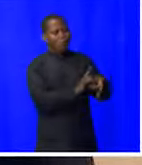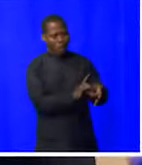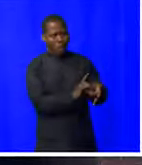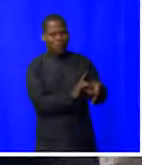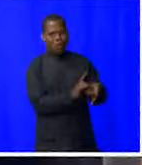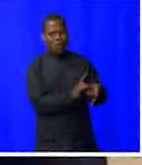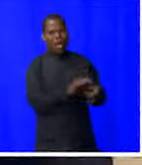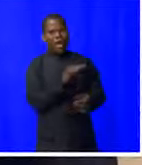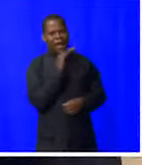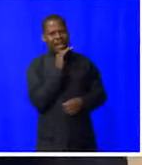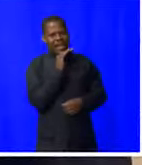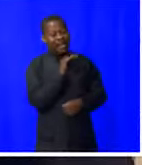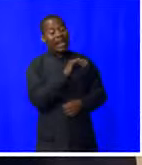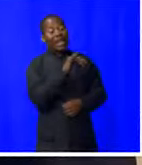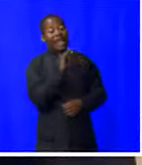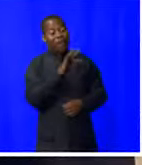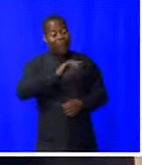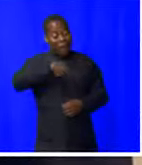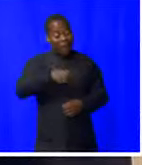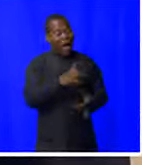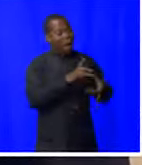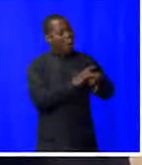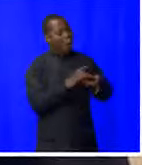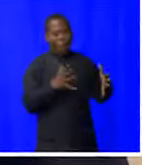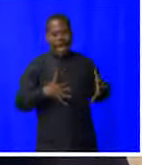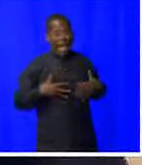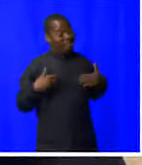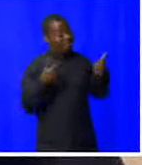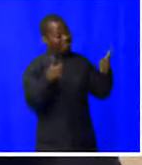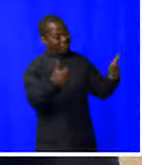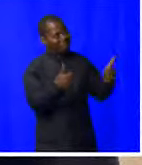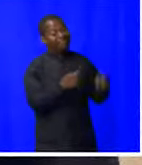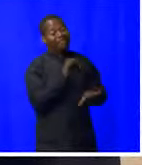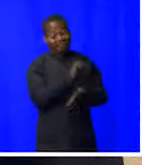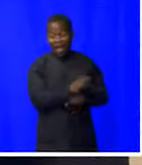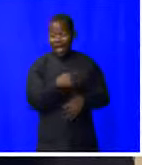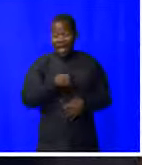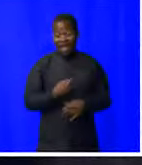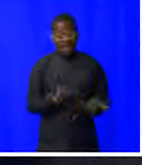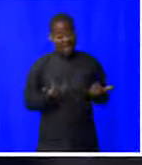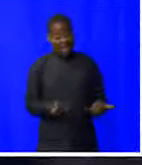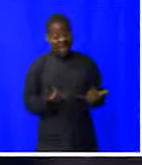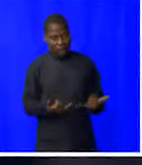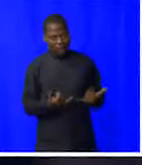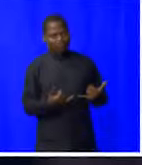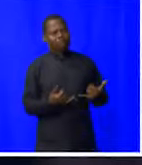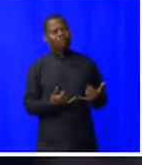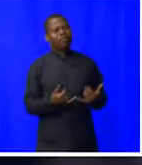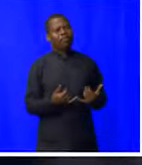Coming back home is always exciting. So ke ngimi kuthi sesibuyile parliament.